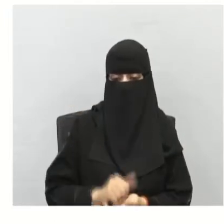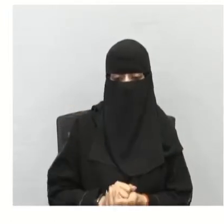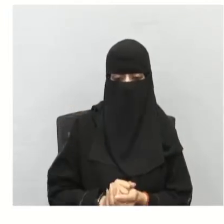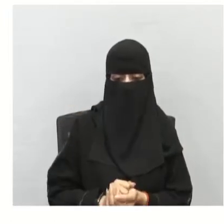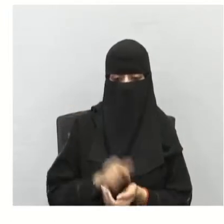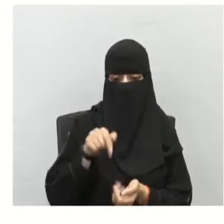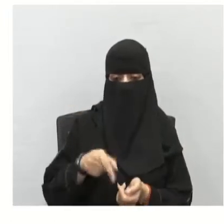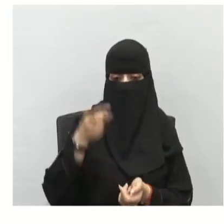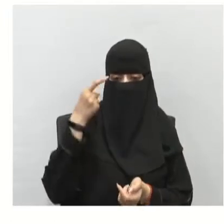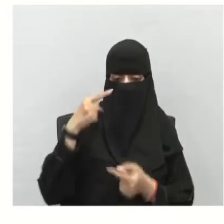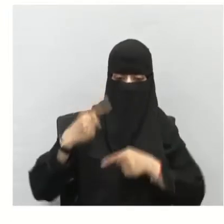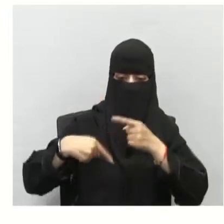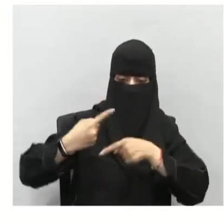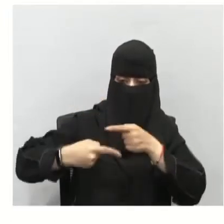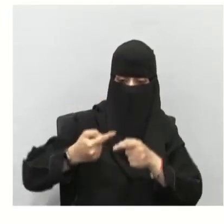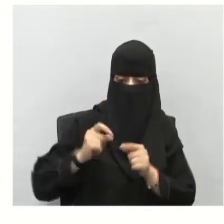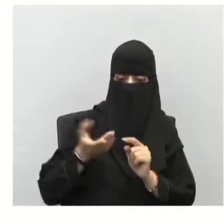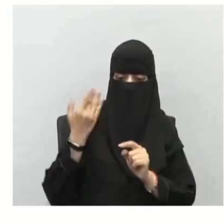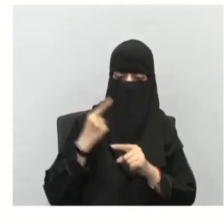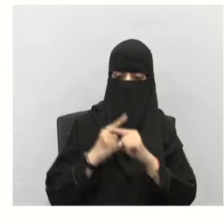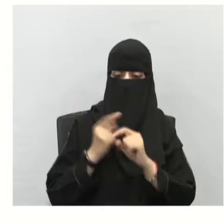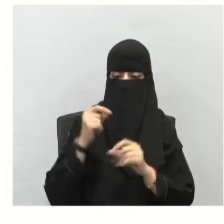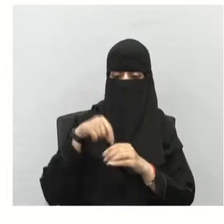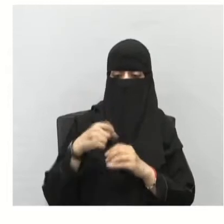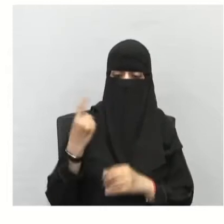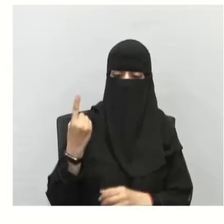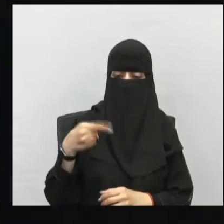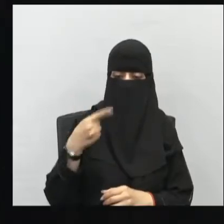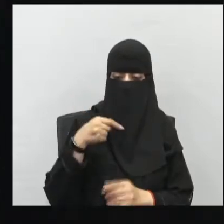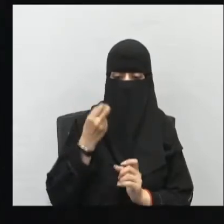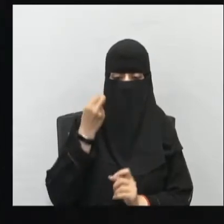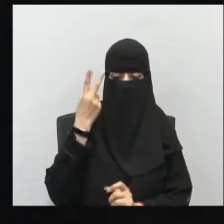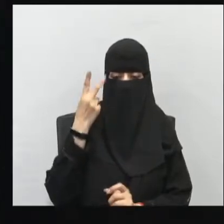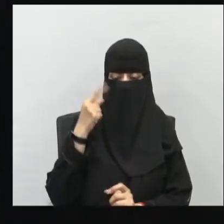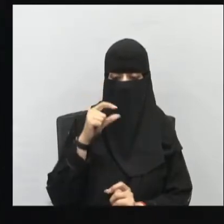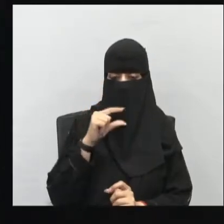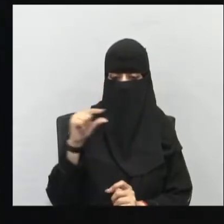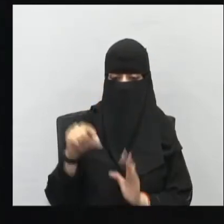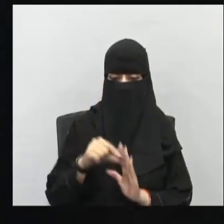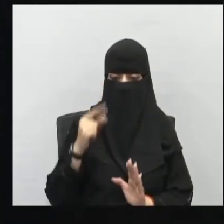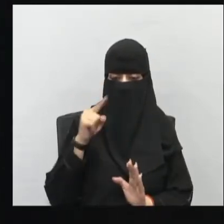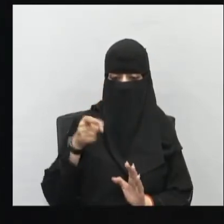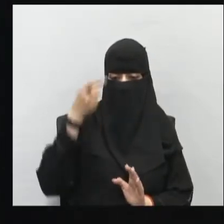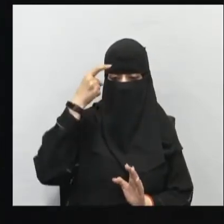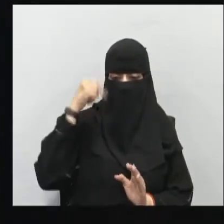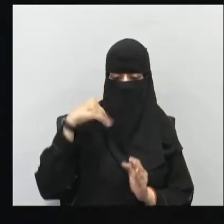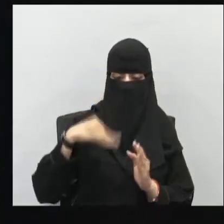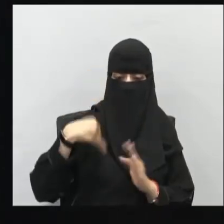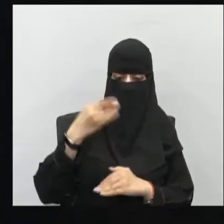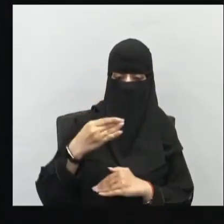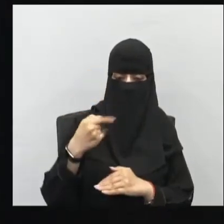درسنا اليوم سوف نستكمل الضرب في عشرة. فكرة الدرس أجد ناتج الضرب في العدد